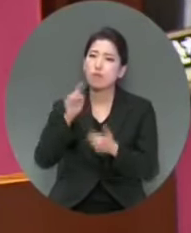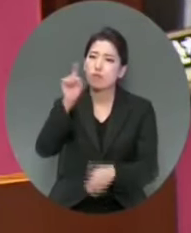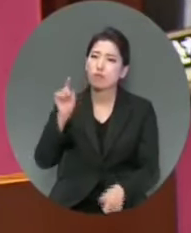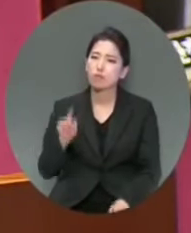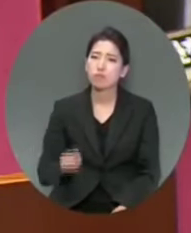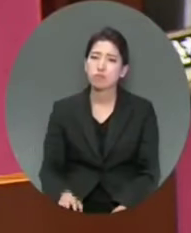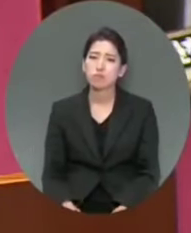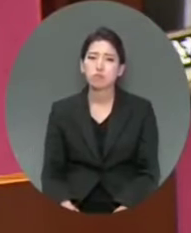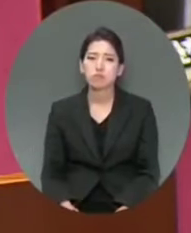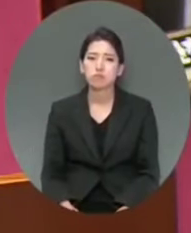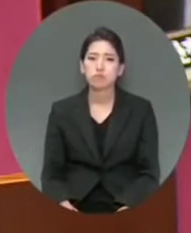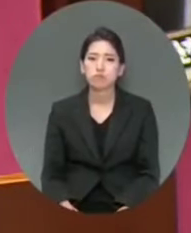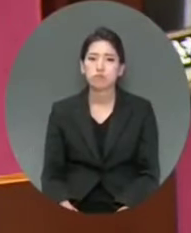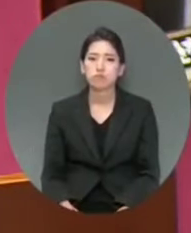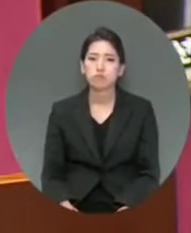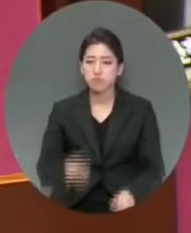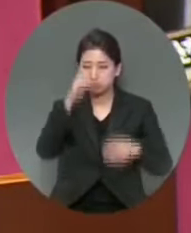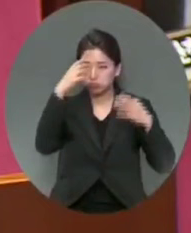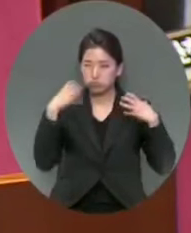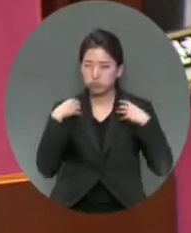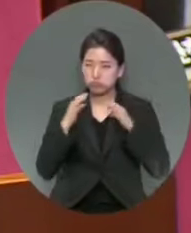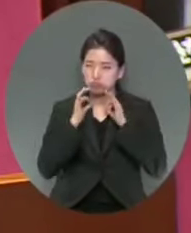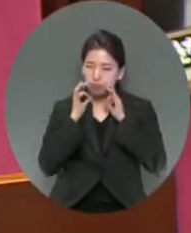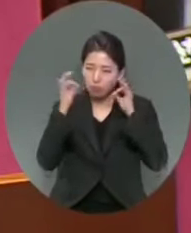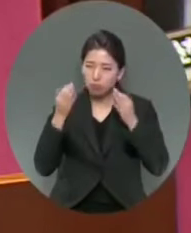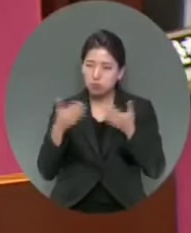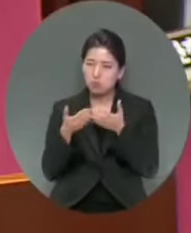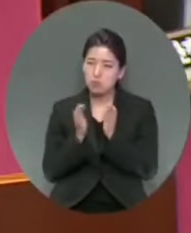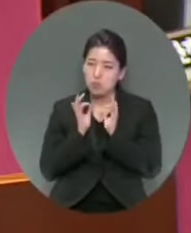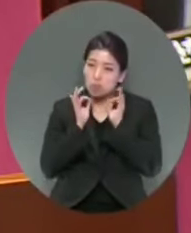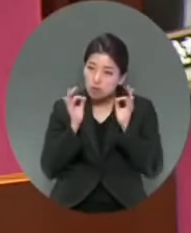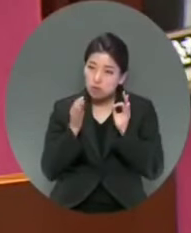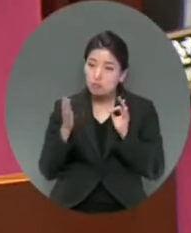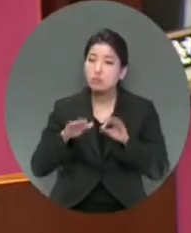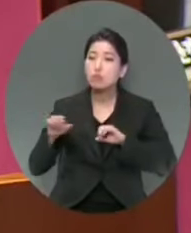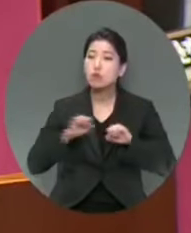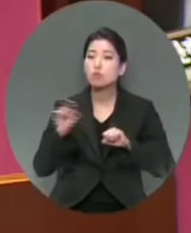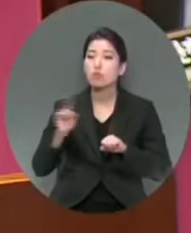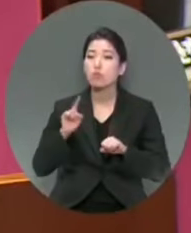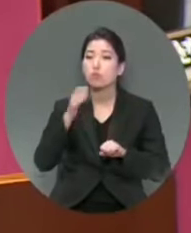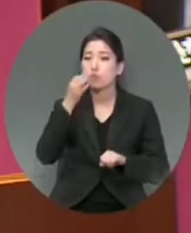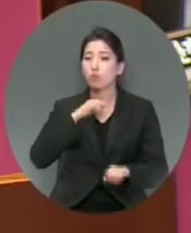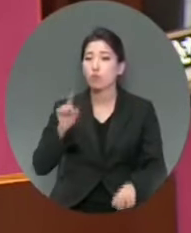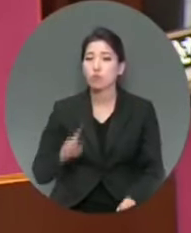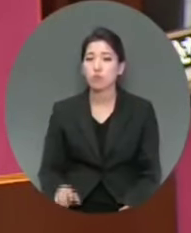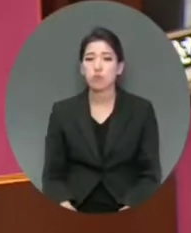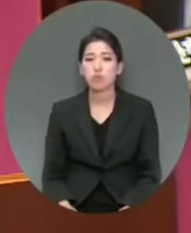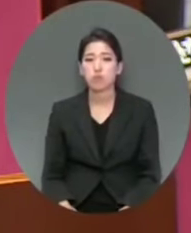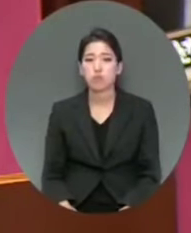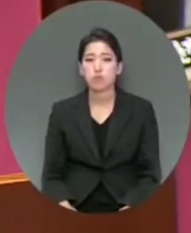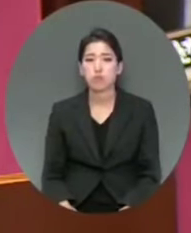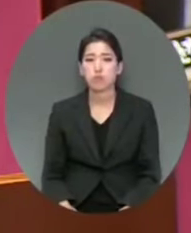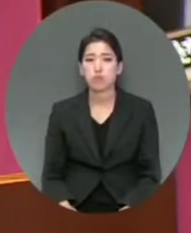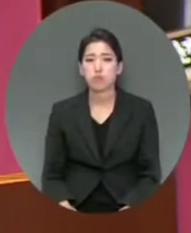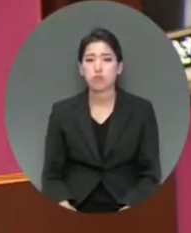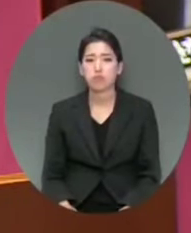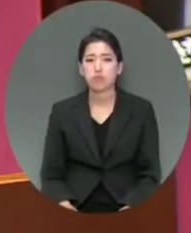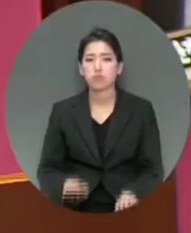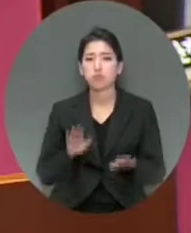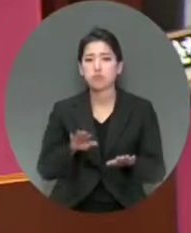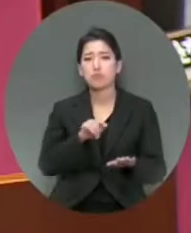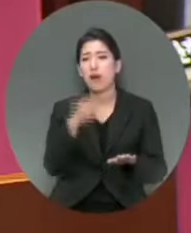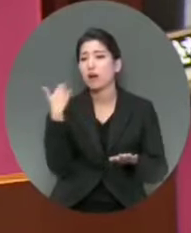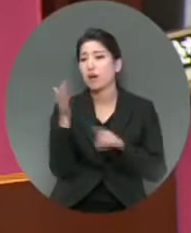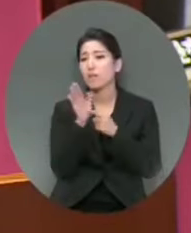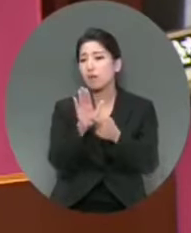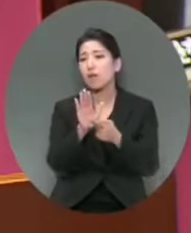준하는 범부처 활동을 하겠다고 힘쓰겠다 약속하셨는데 지금까지 어떤 활동하셨는지 그리고 뭘 했었길래 이렇게 심각한 차별 나왔지